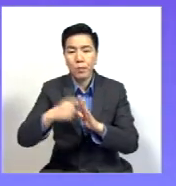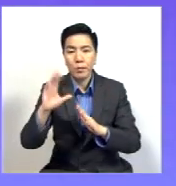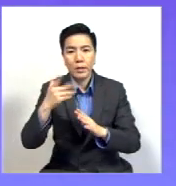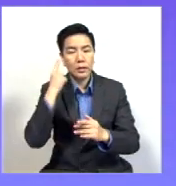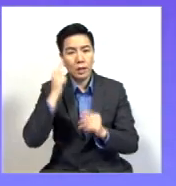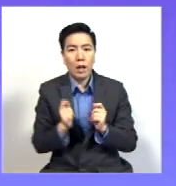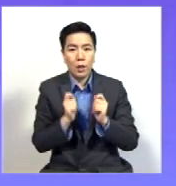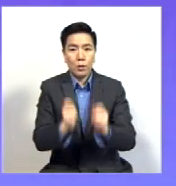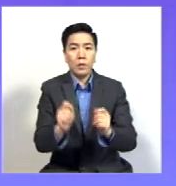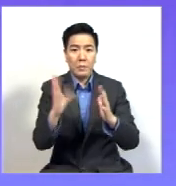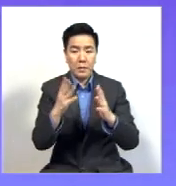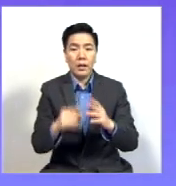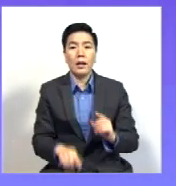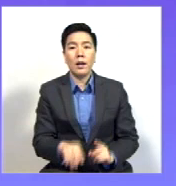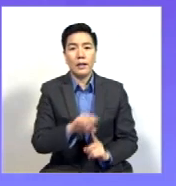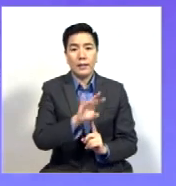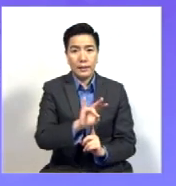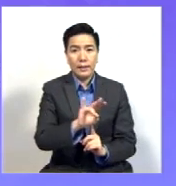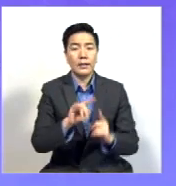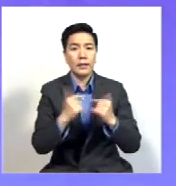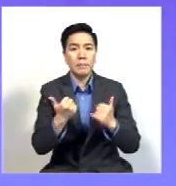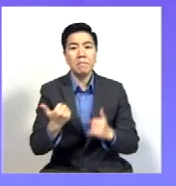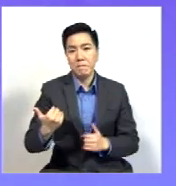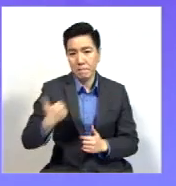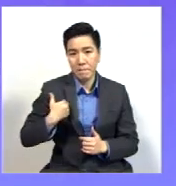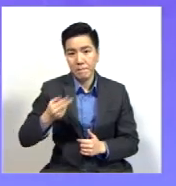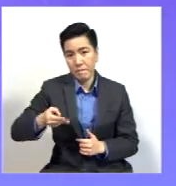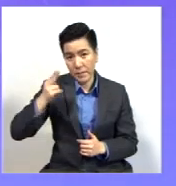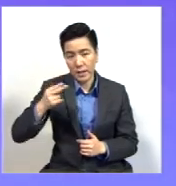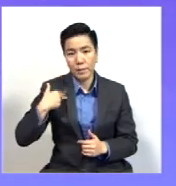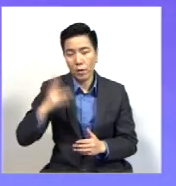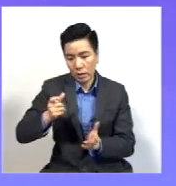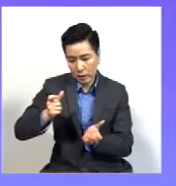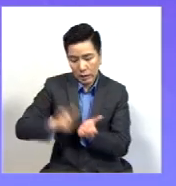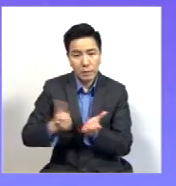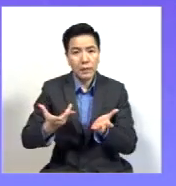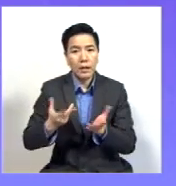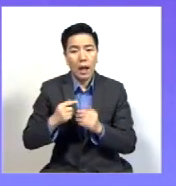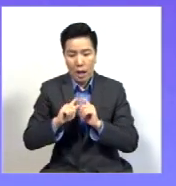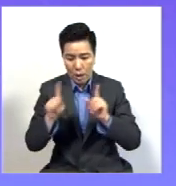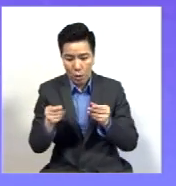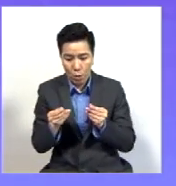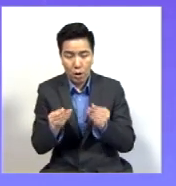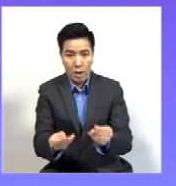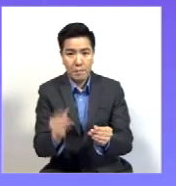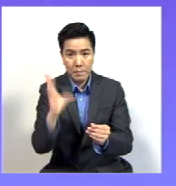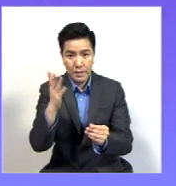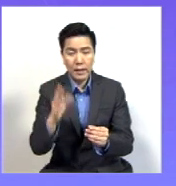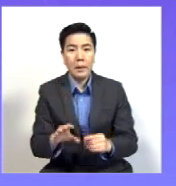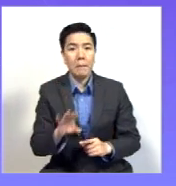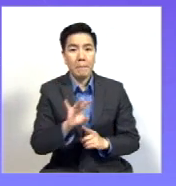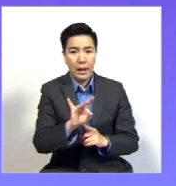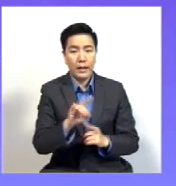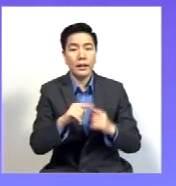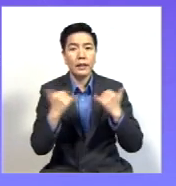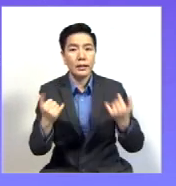ควรและไม่ได้รับอนุญาตข้อหาที่7มีและใช้อาวุธปืนที่นายทะเบียนไม่สามารถออกใบอนุญาตให้ได้และข้อ